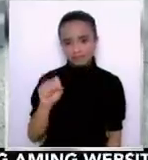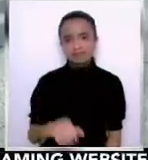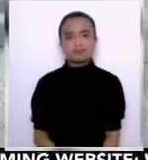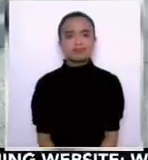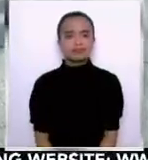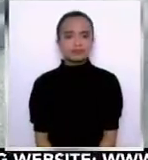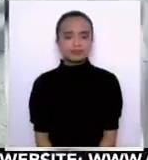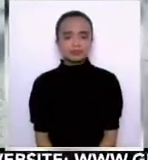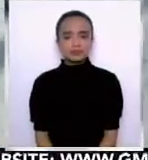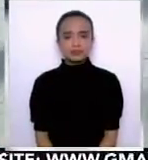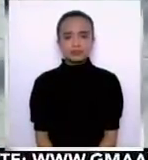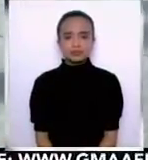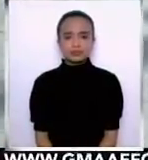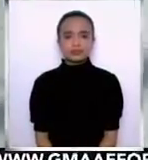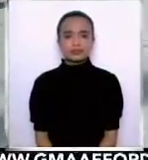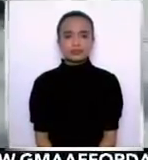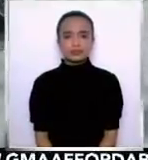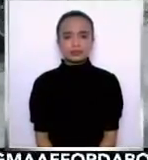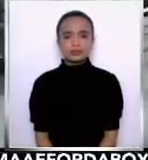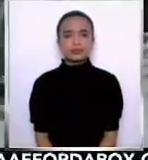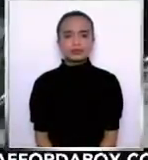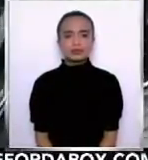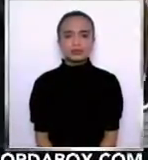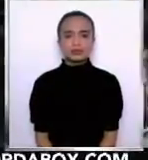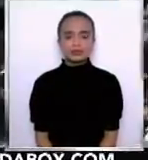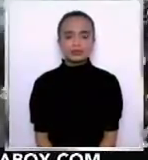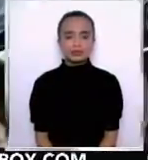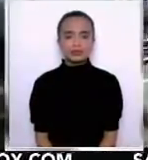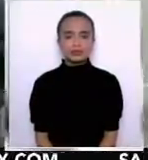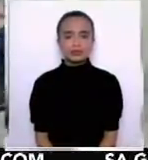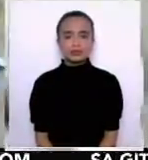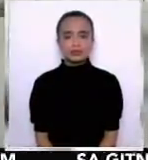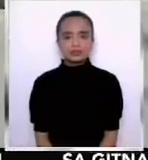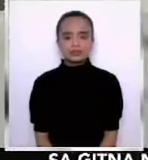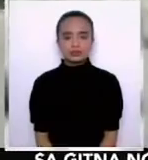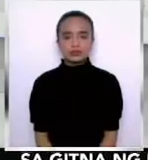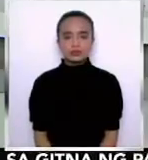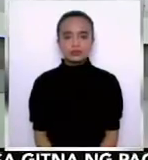Soriano, nakatutok 24 oras.